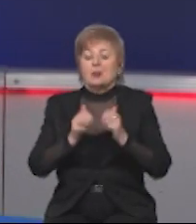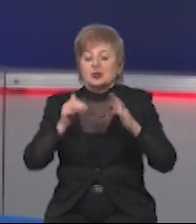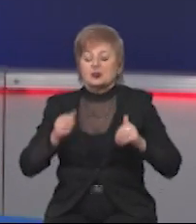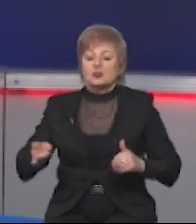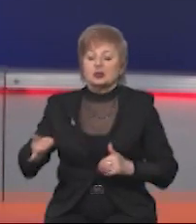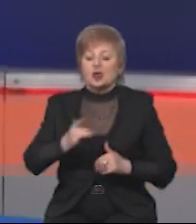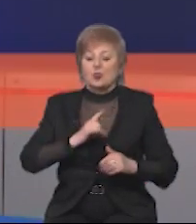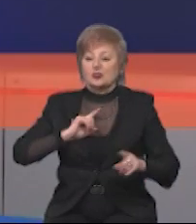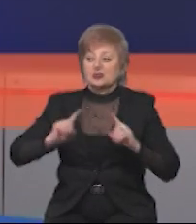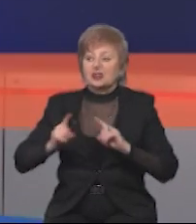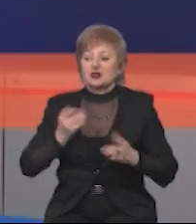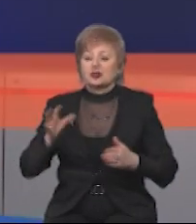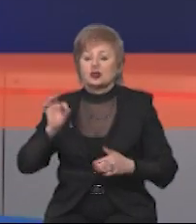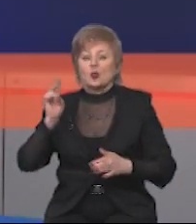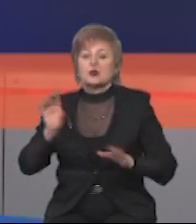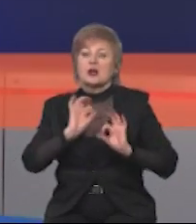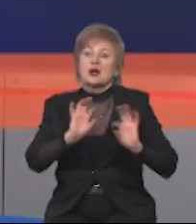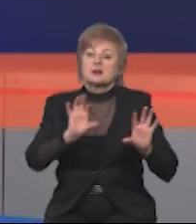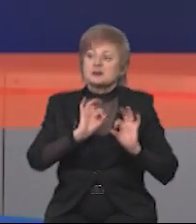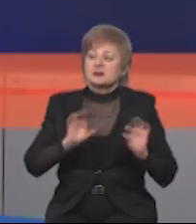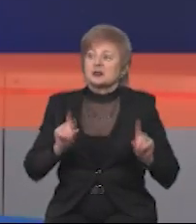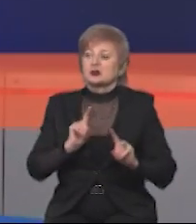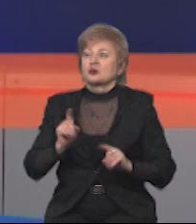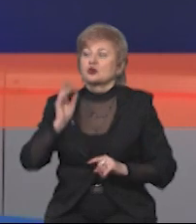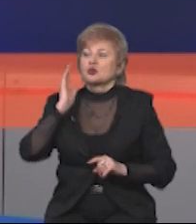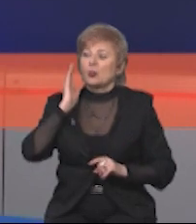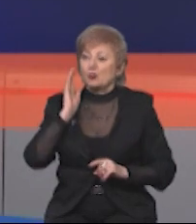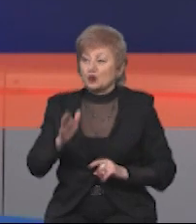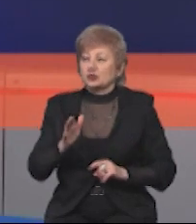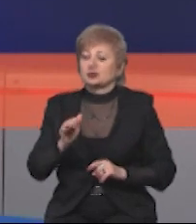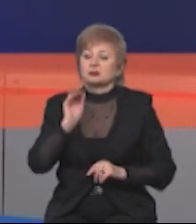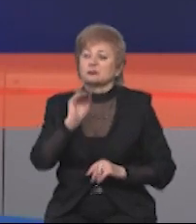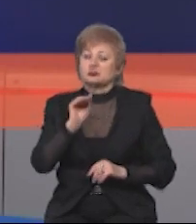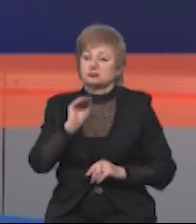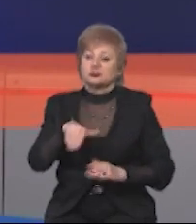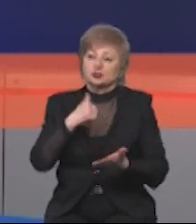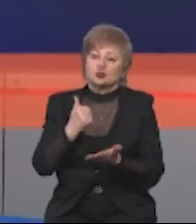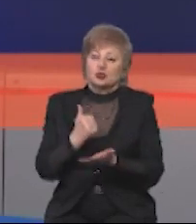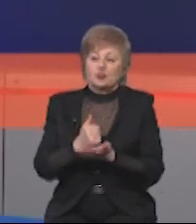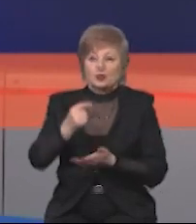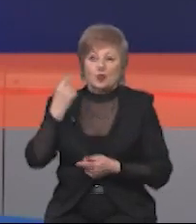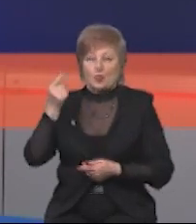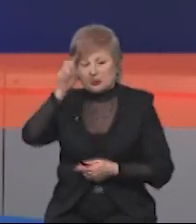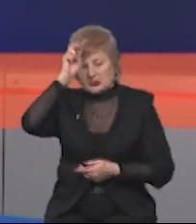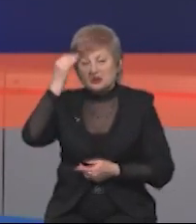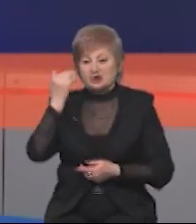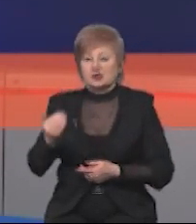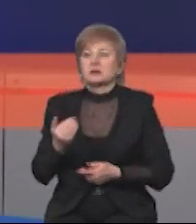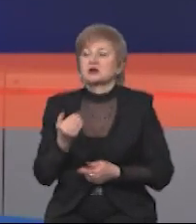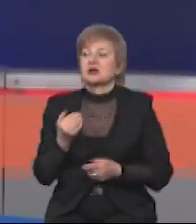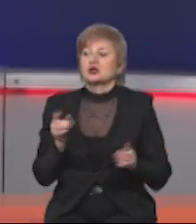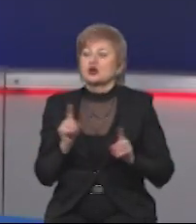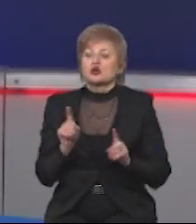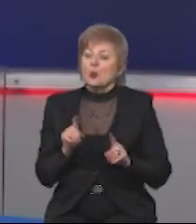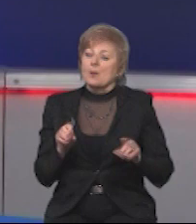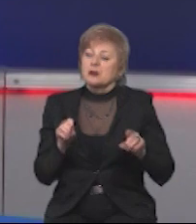районної ради, де він зазначав, що буде звертатися до голови обласної державної адміністрації Віталія Туренка, аби все